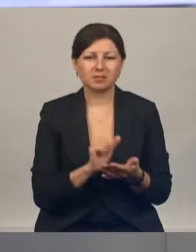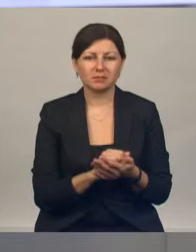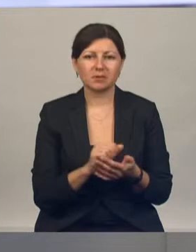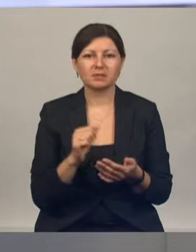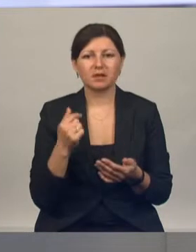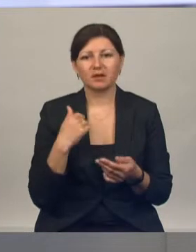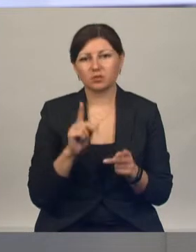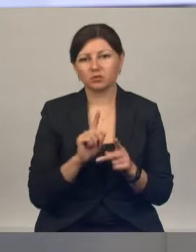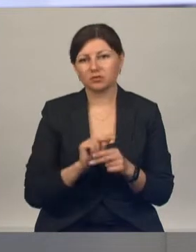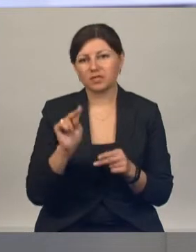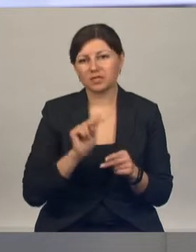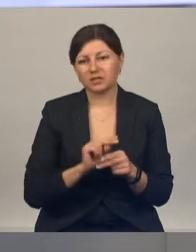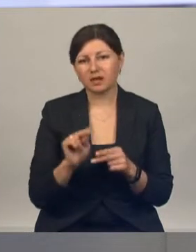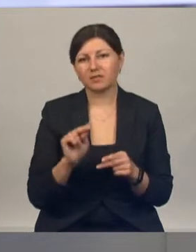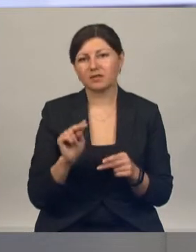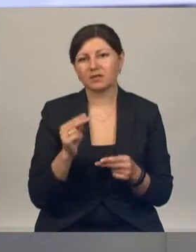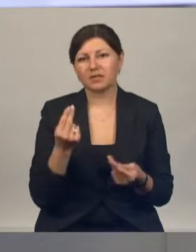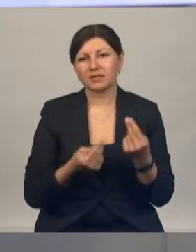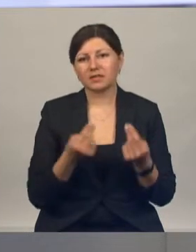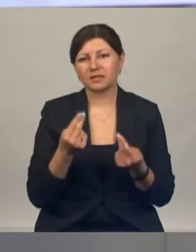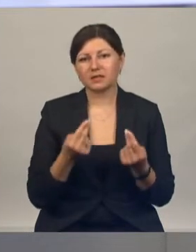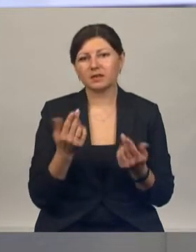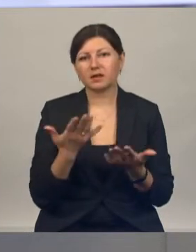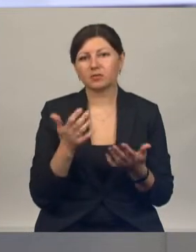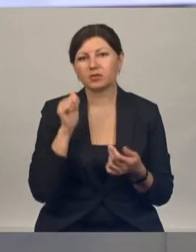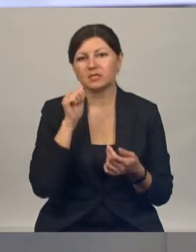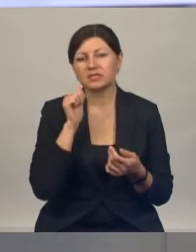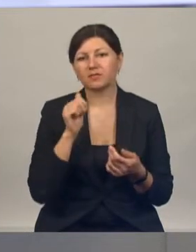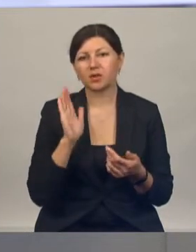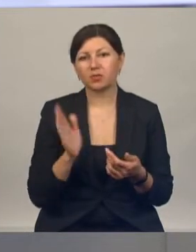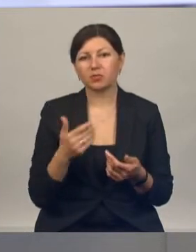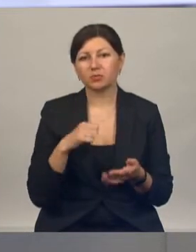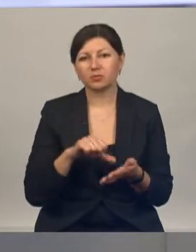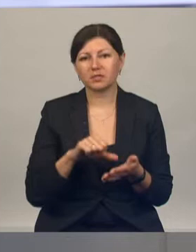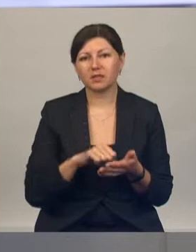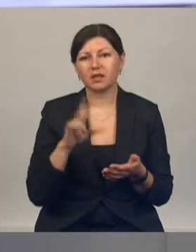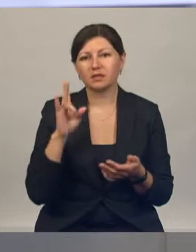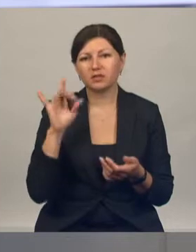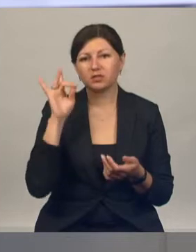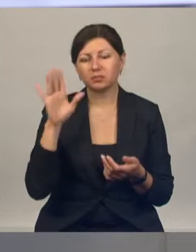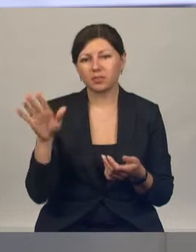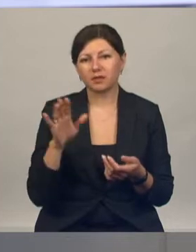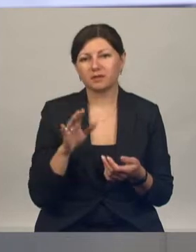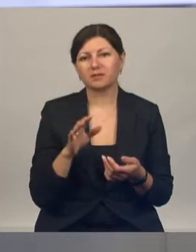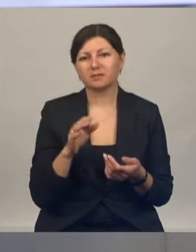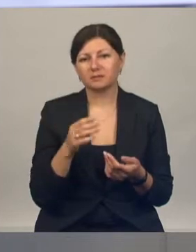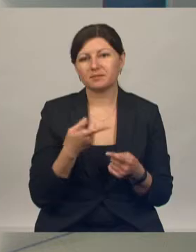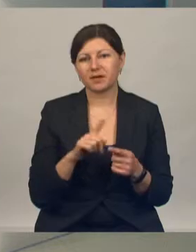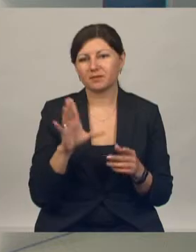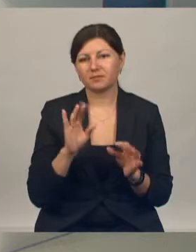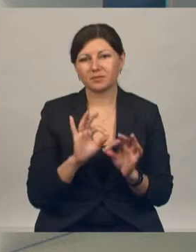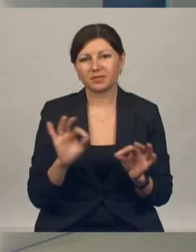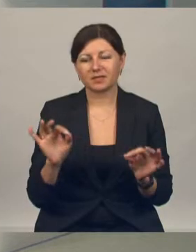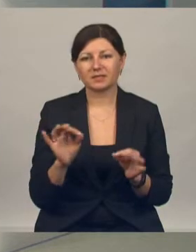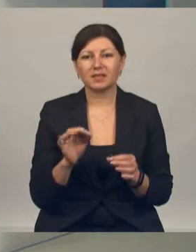время его тренировал в одну из игр, которая, собственно, завтра у нас будет представлена на чемпионате Clash Royale, поэтому все прекрасно.